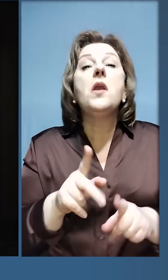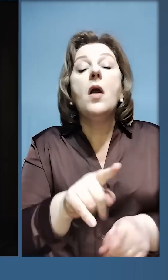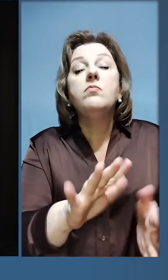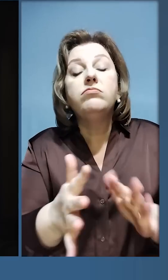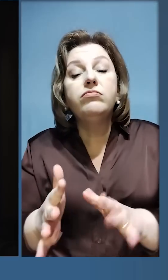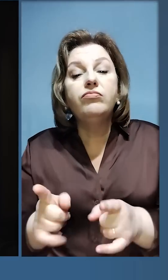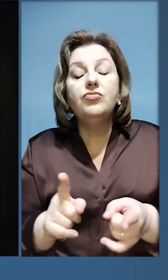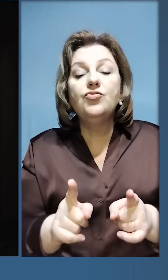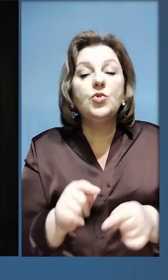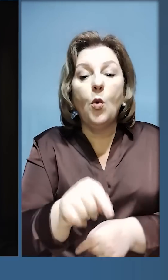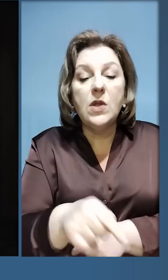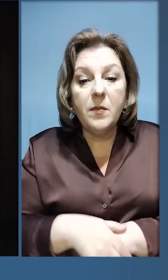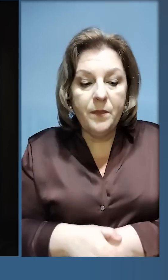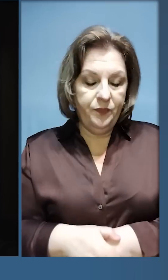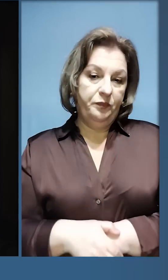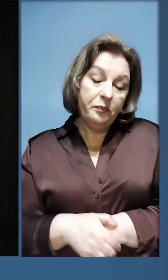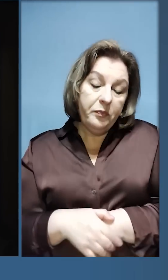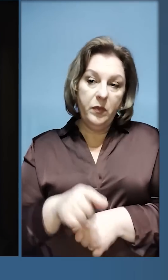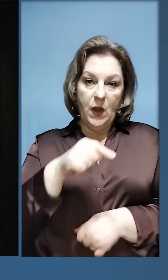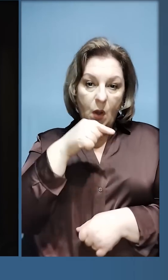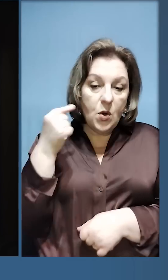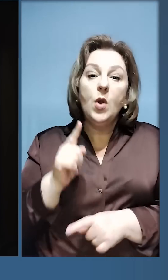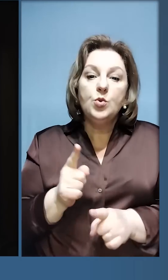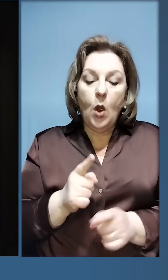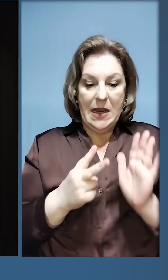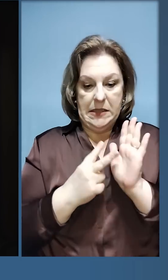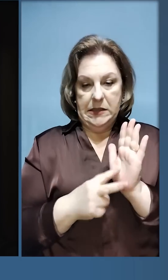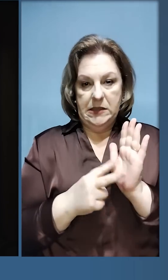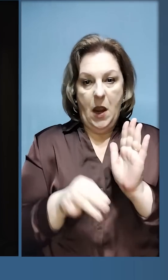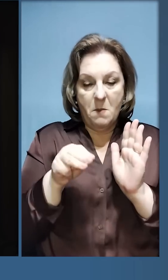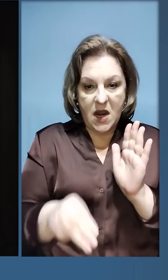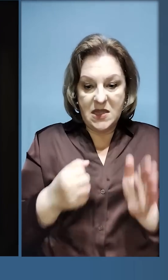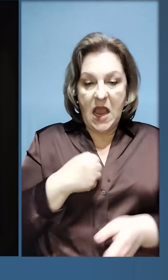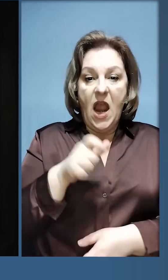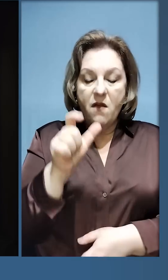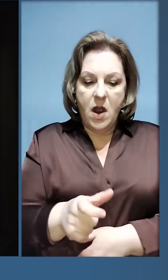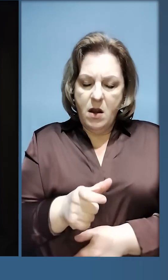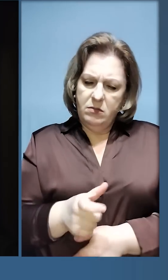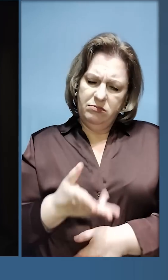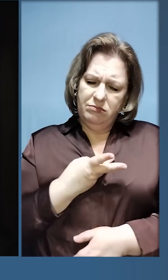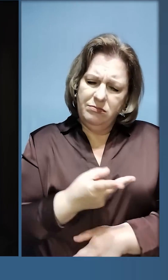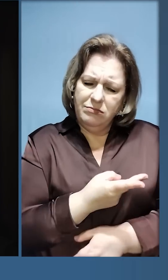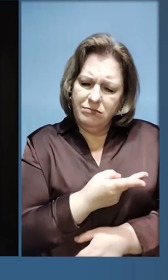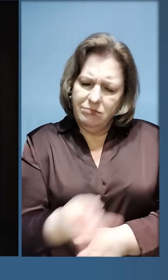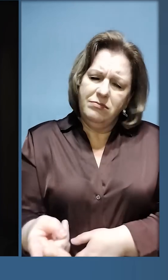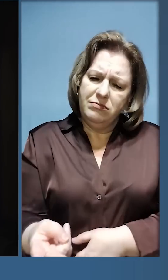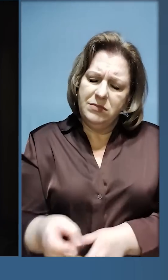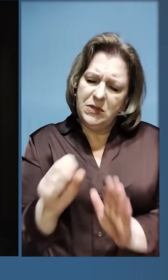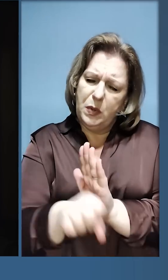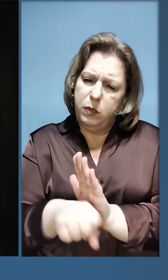як там? Ну, як там що? Ну, росіяни, що, 70 тисяч військових